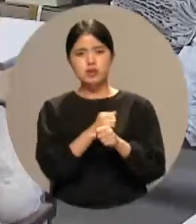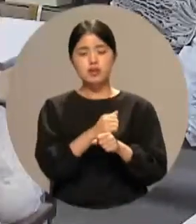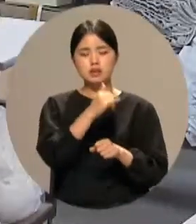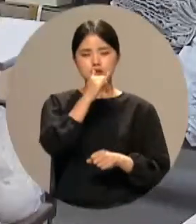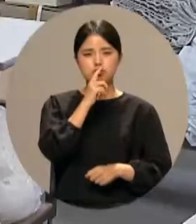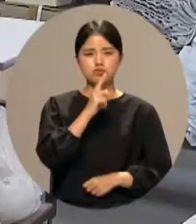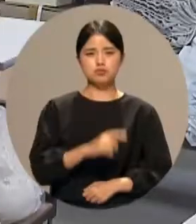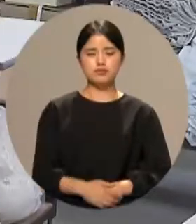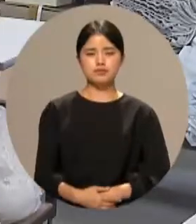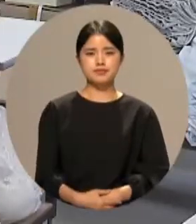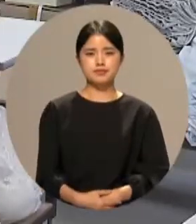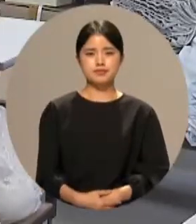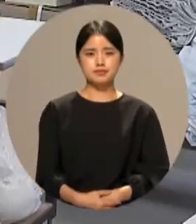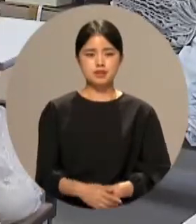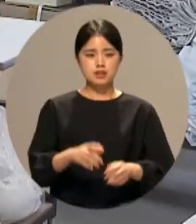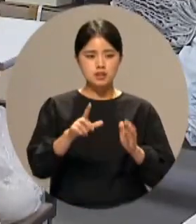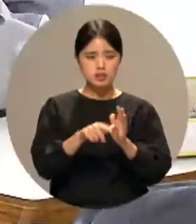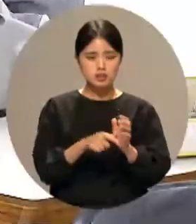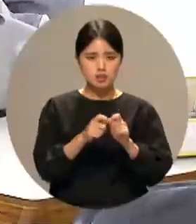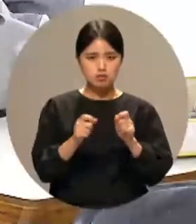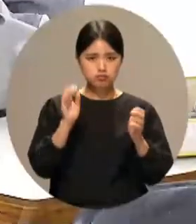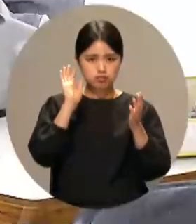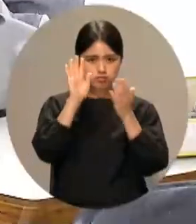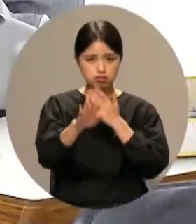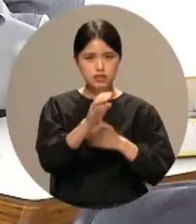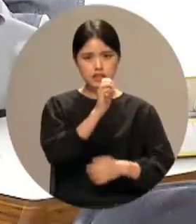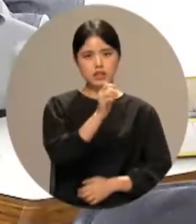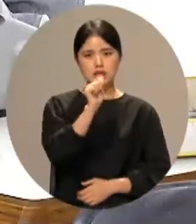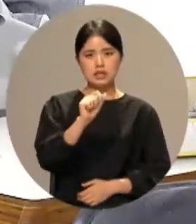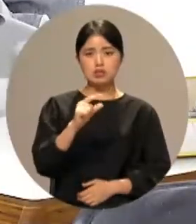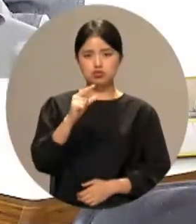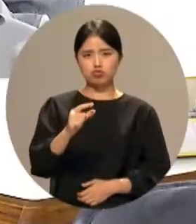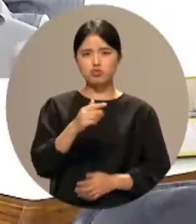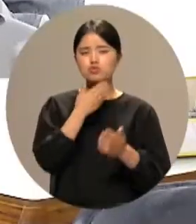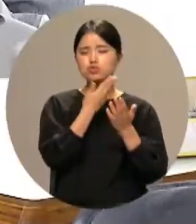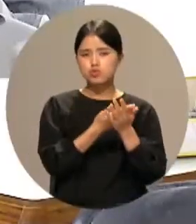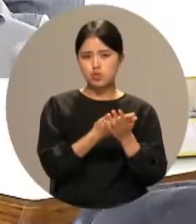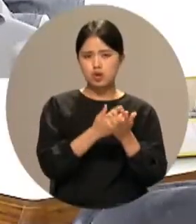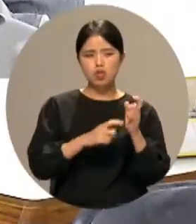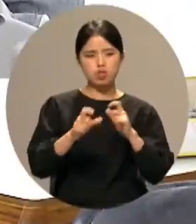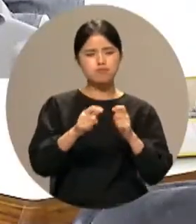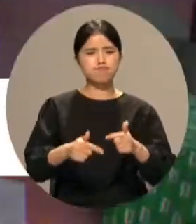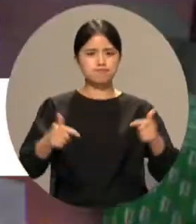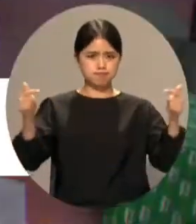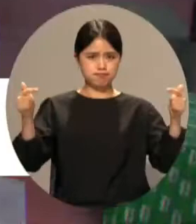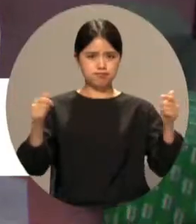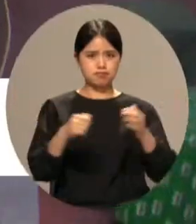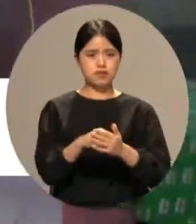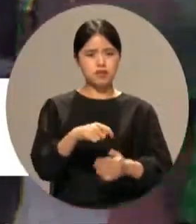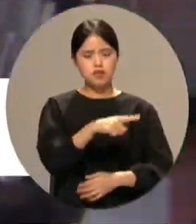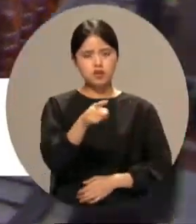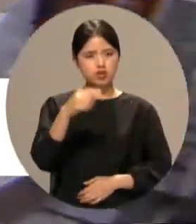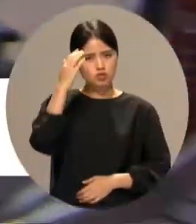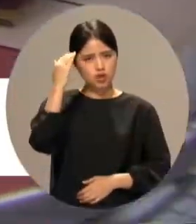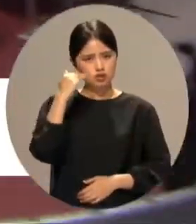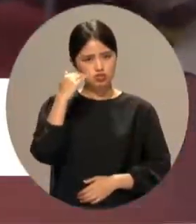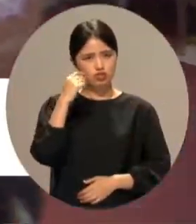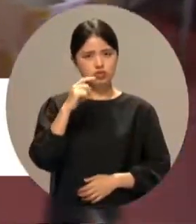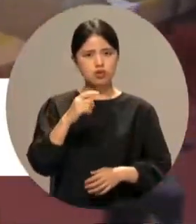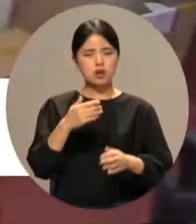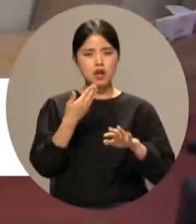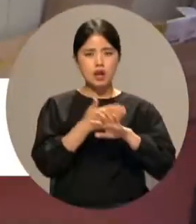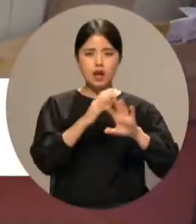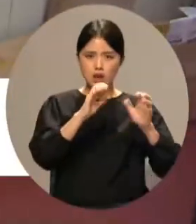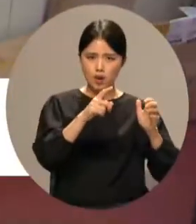있습니다. 시간이 갈수록 ESG 경영을 요구하는 곳은 늘어날 수밖에 없고 이것은 국내외 시장을